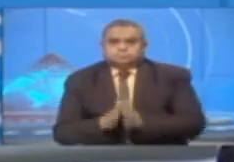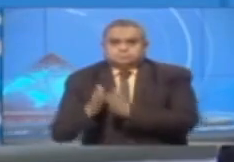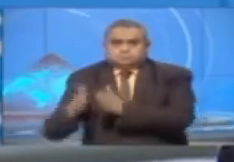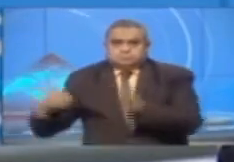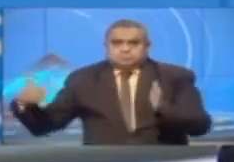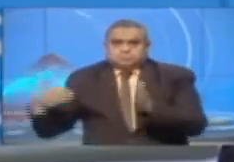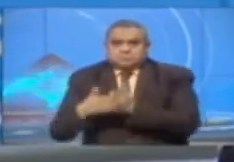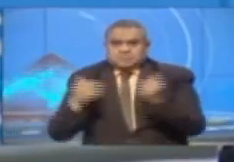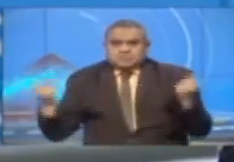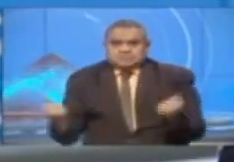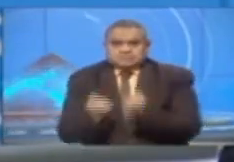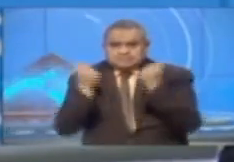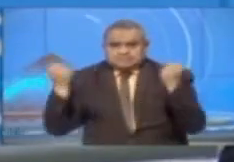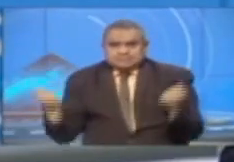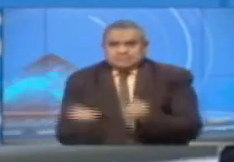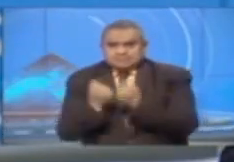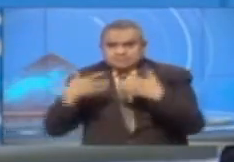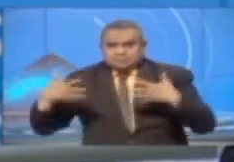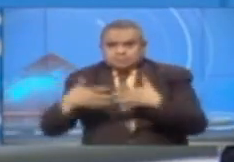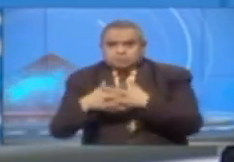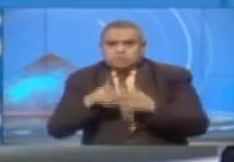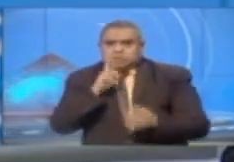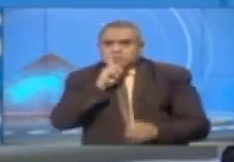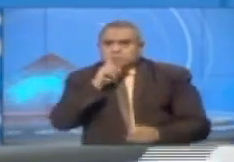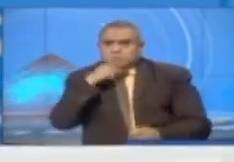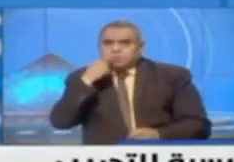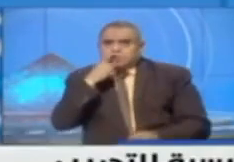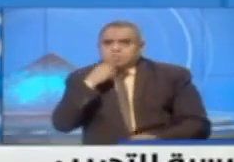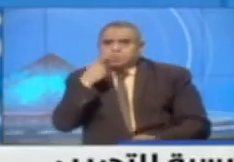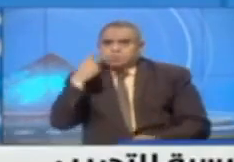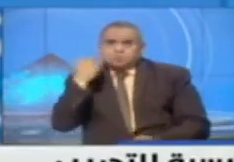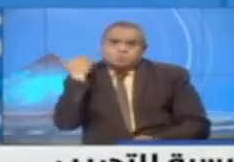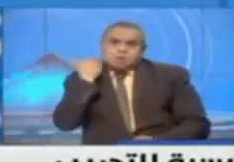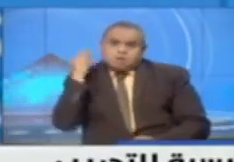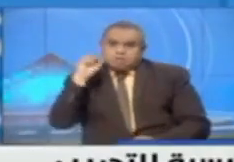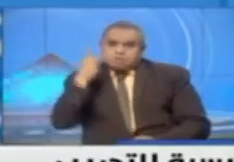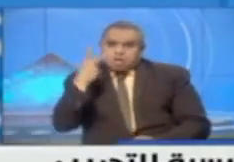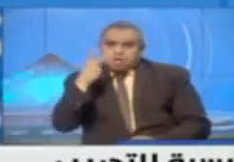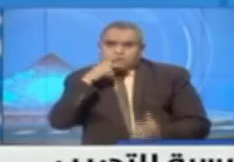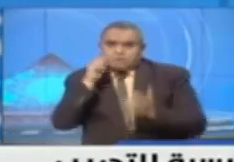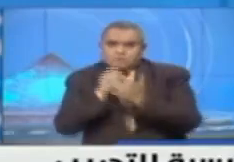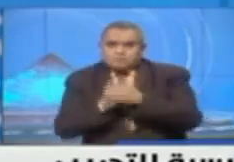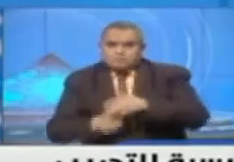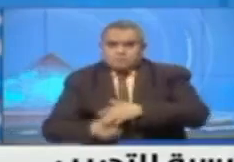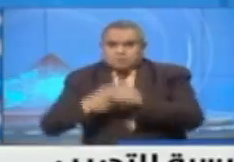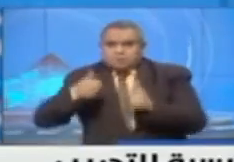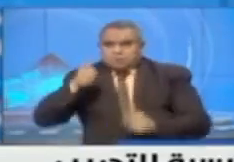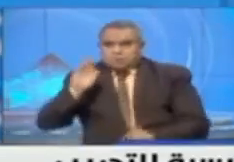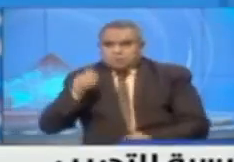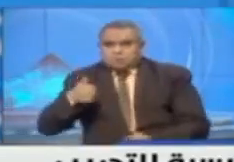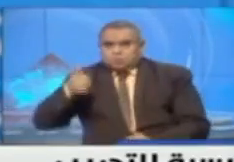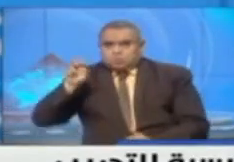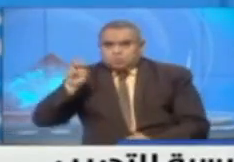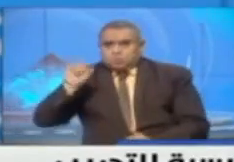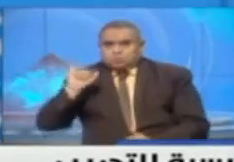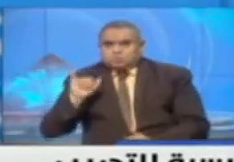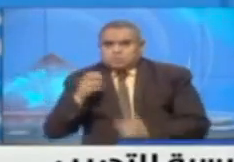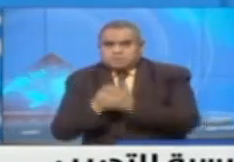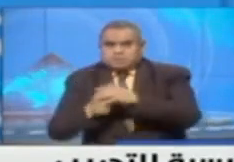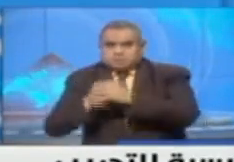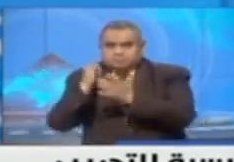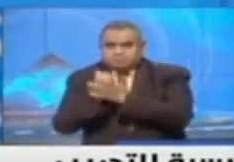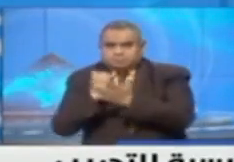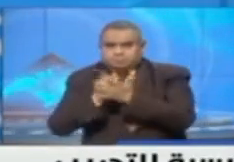وفي ختام المرحلة الرئيسية للتدريب المشترك ميدوزا 12، أكد الفريق أسامة عسكر رئيس أركان حرب القوات